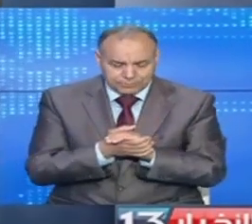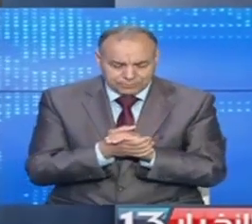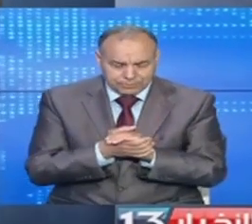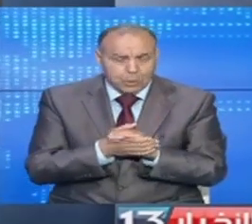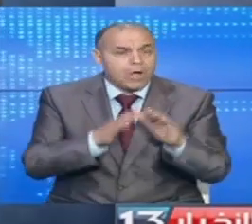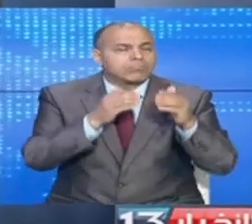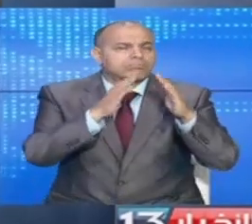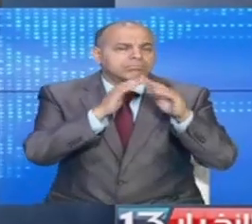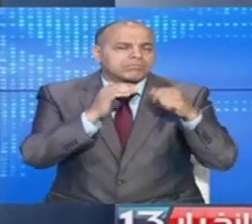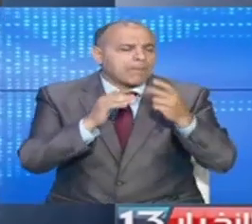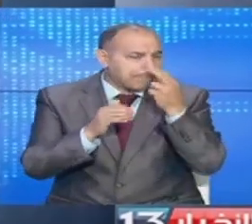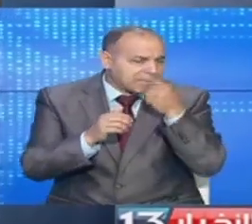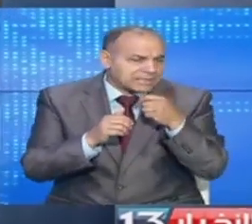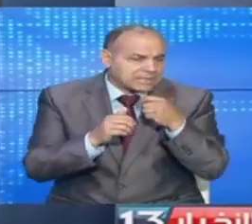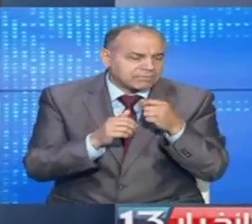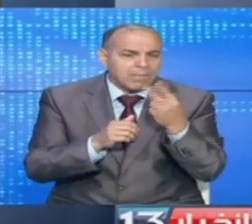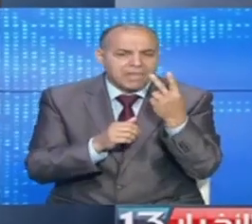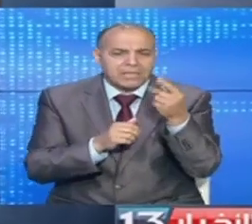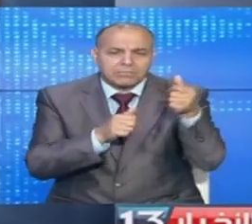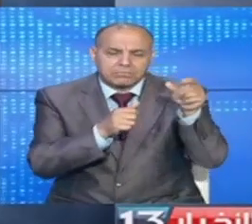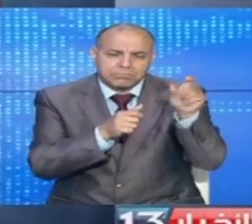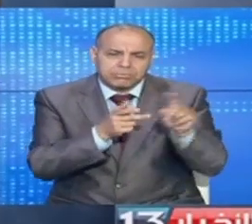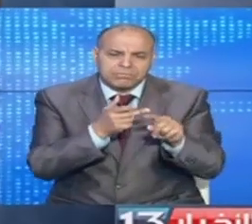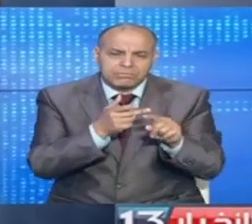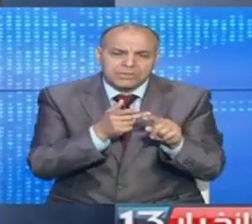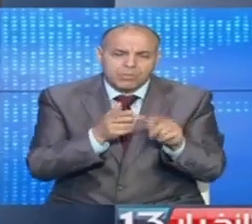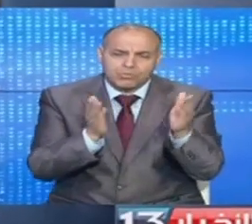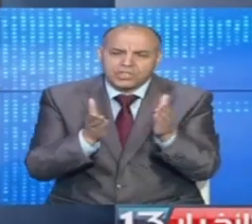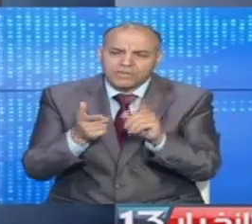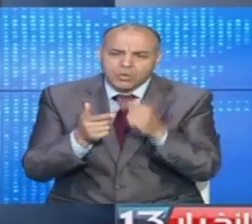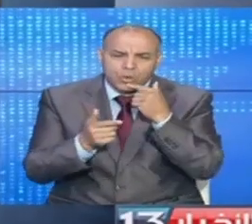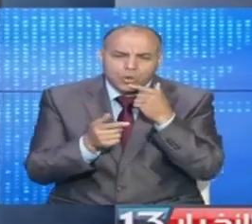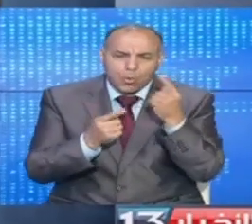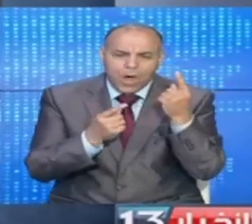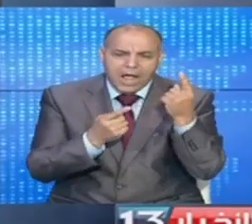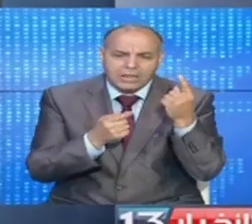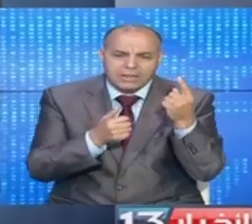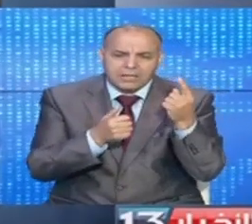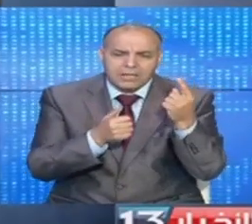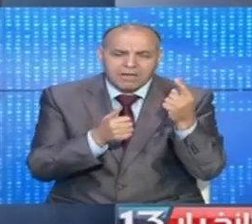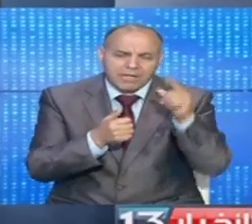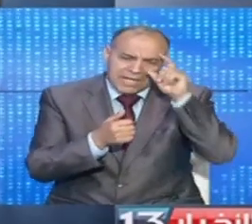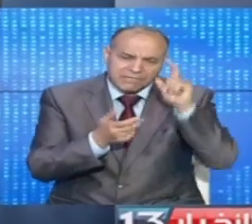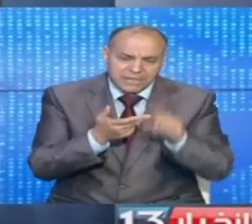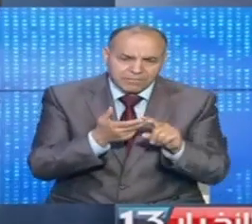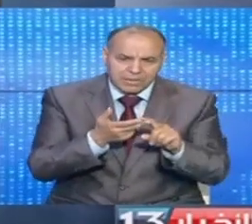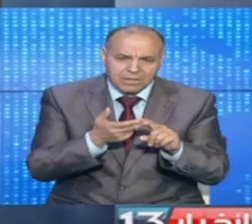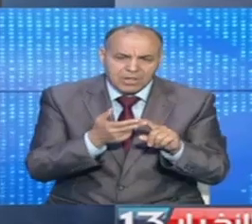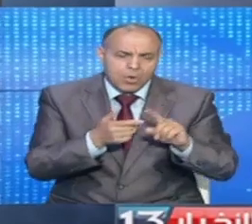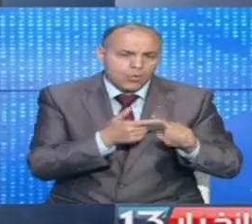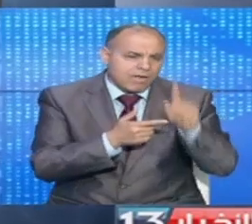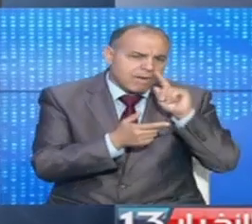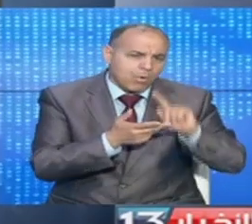المزيد من المقيمين في بيت واحد وال اه وال مطاف